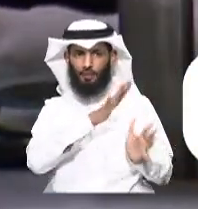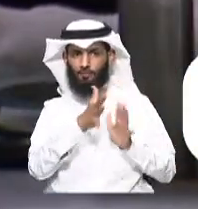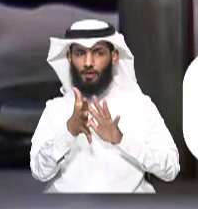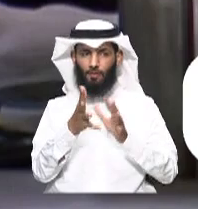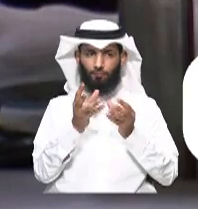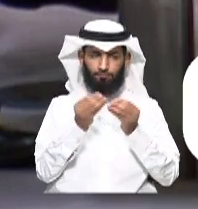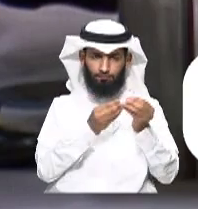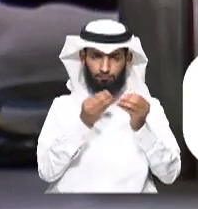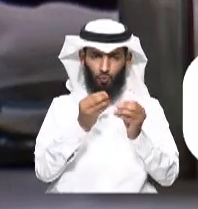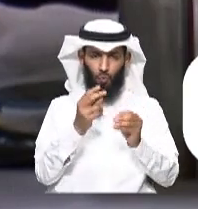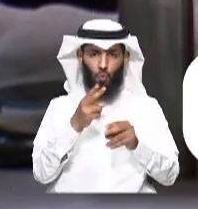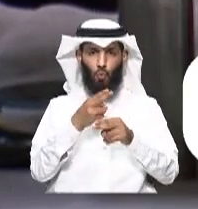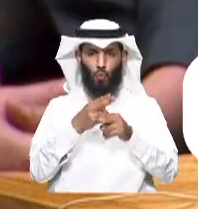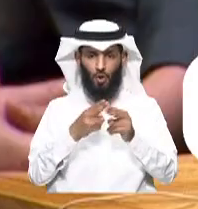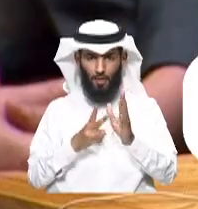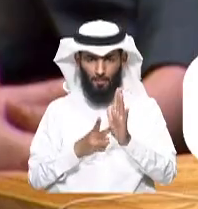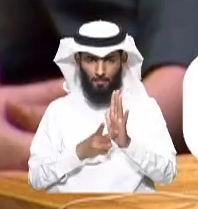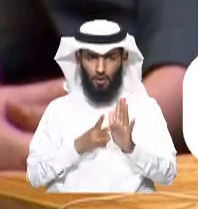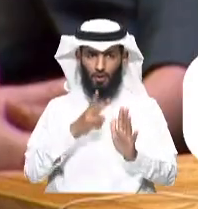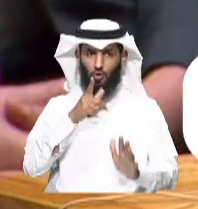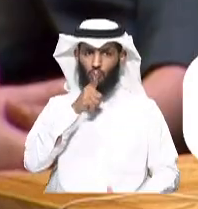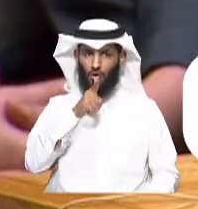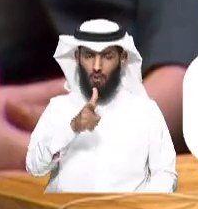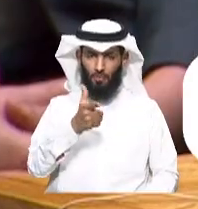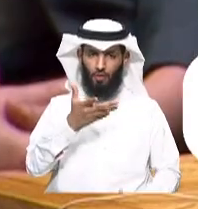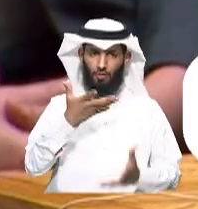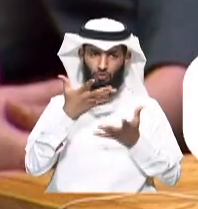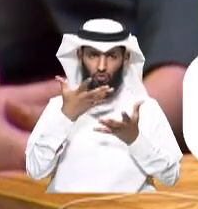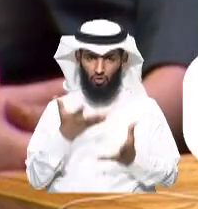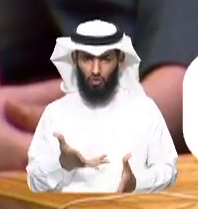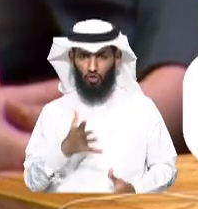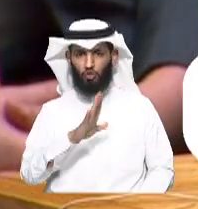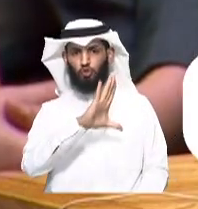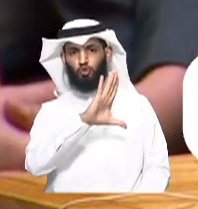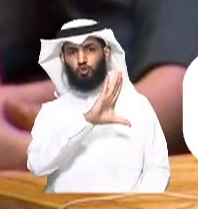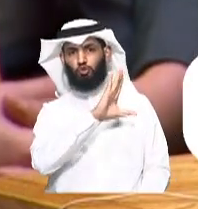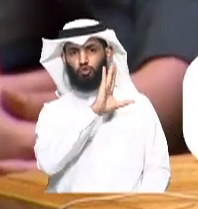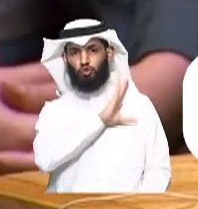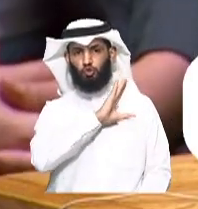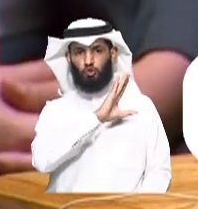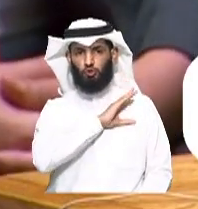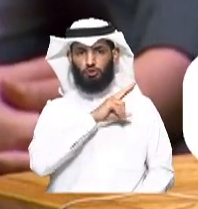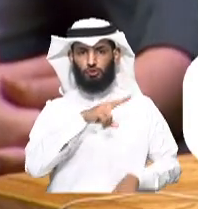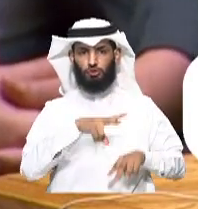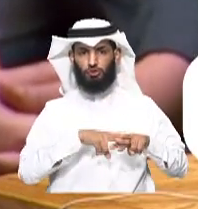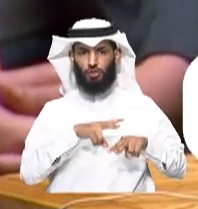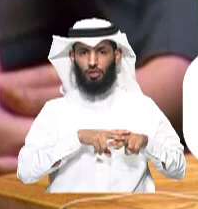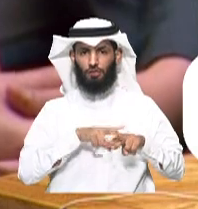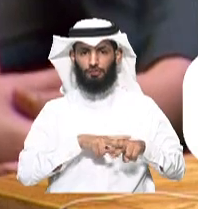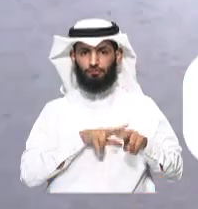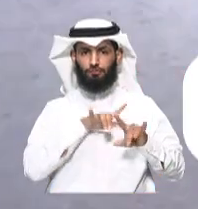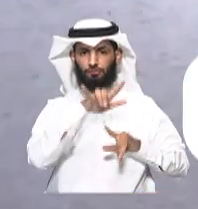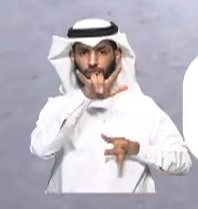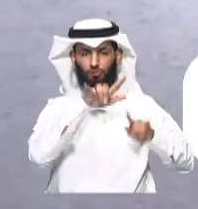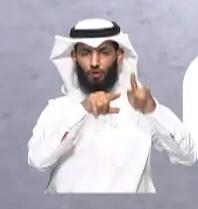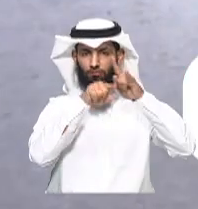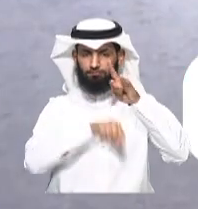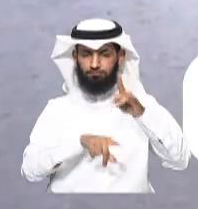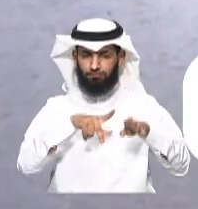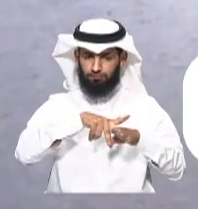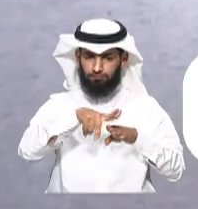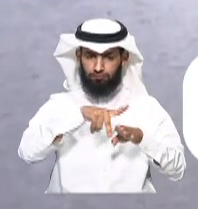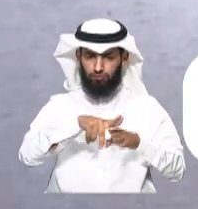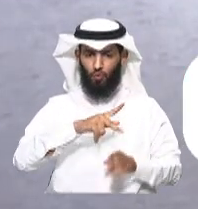ادانت دوله الكويت و باشد العبارات العمليات العسكريه التي تقوم بها قوات الاحتلال الاسرائيلي ضد